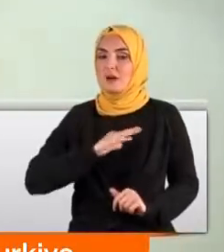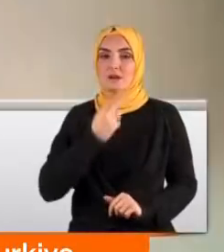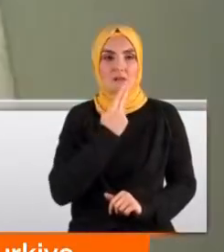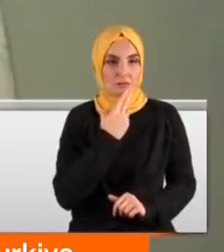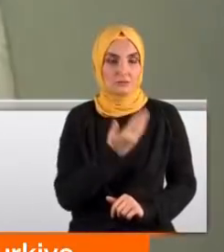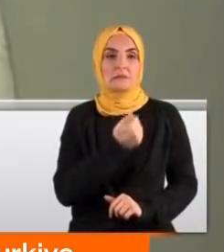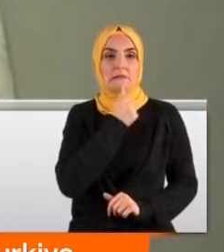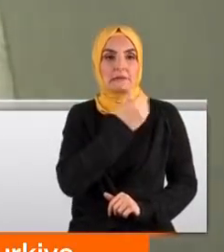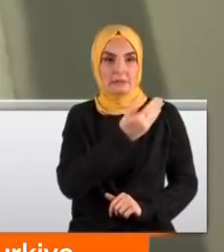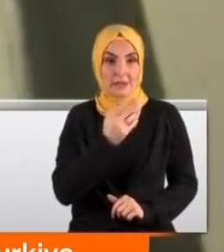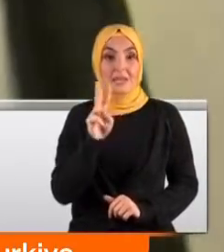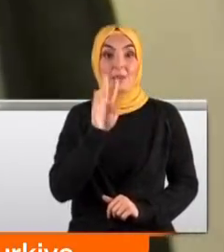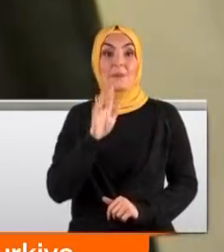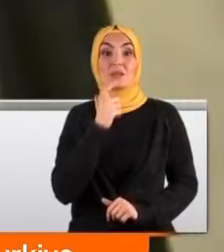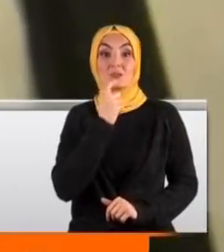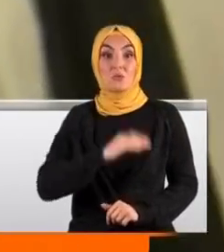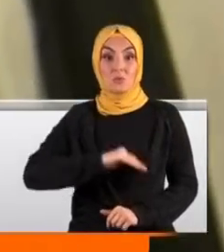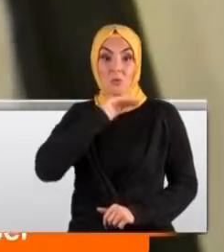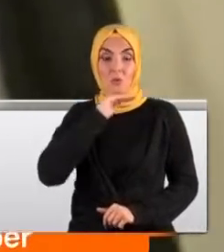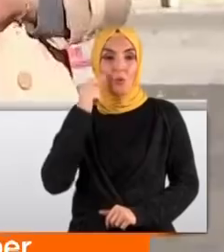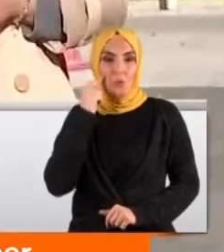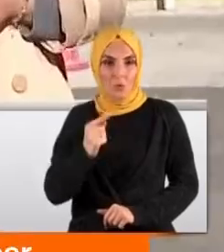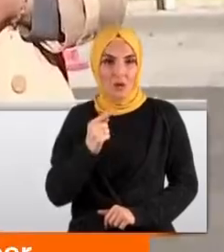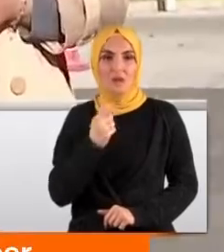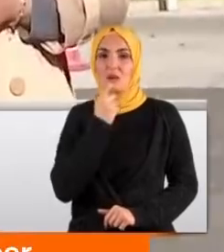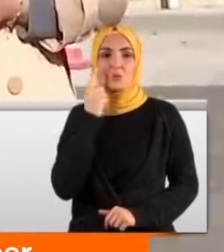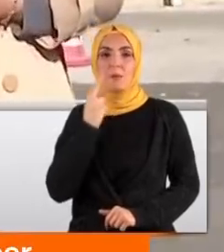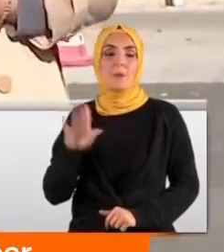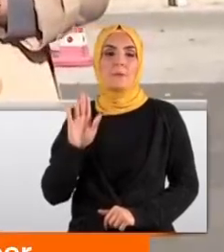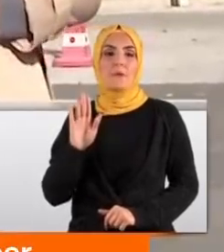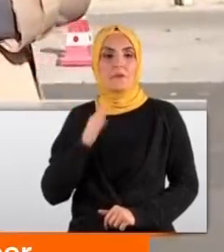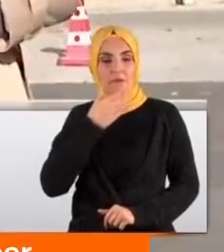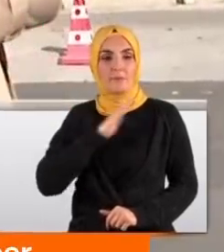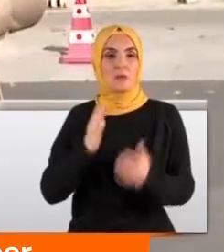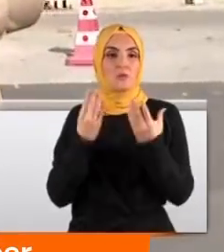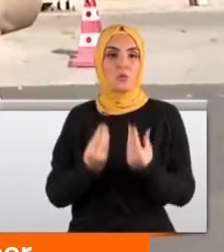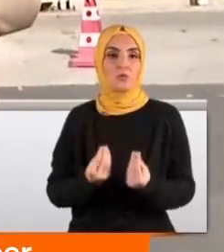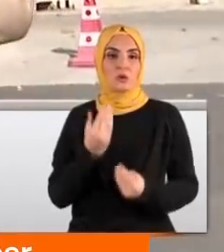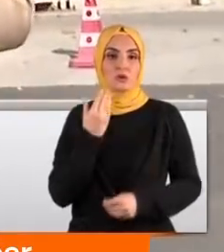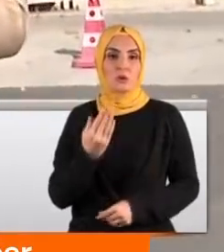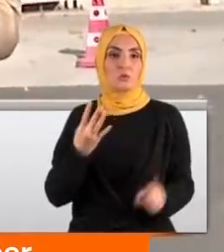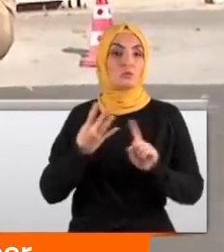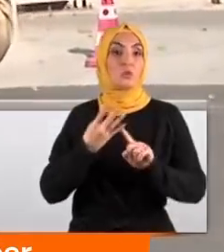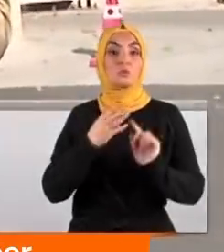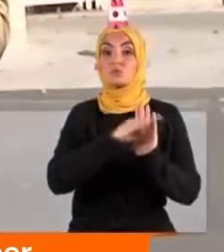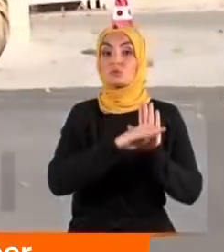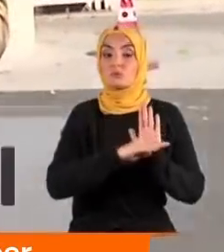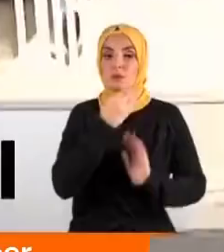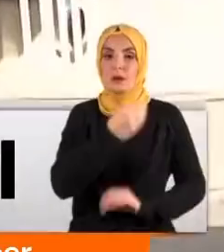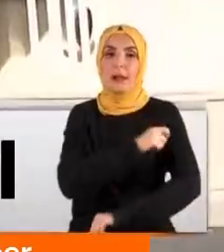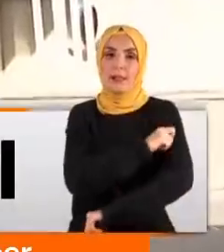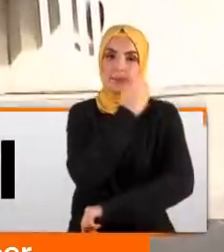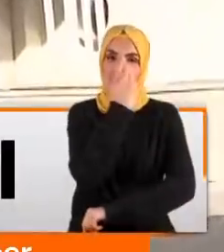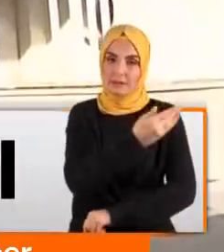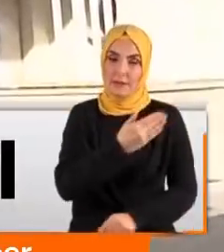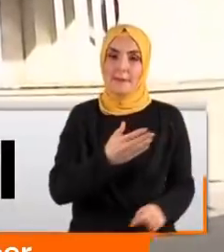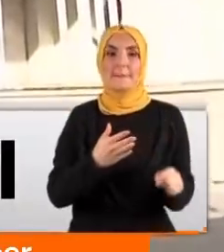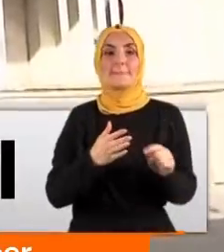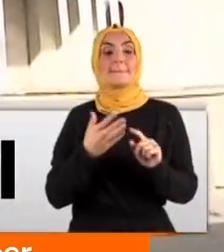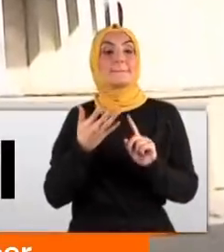doldurma şartıyla yaşa takılmadan emekli olabilecek. Dördüncü formül Almanya, beşinci formül ise Finlandiya modeli. Bu